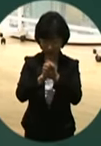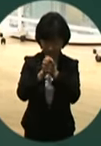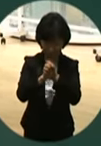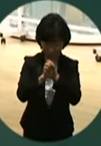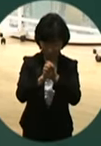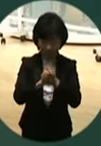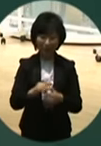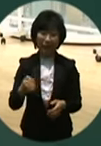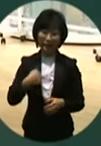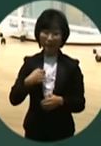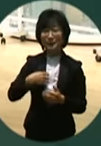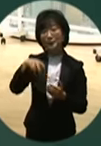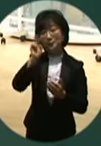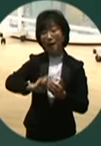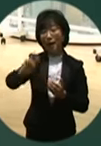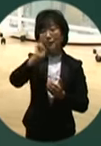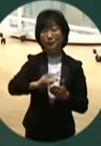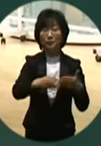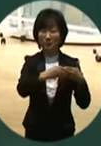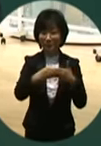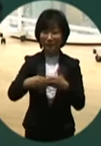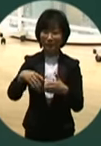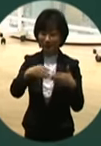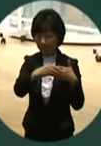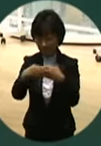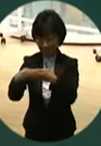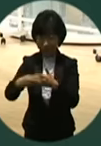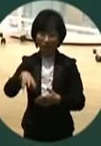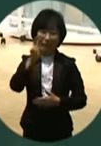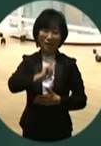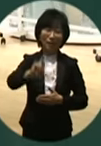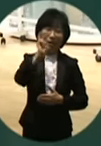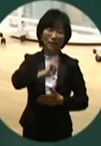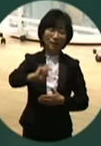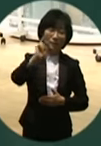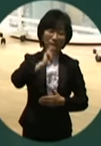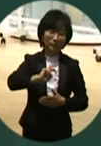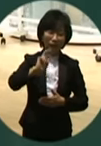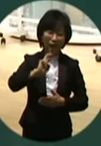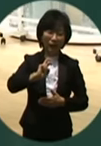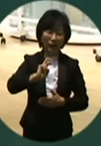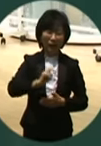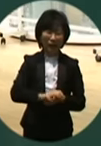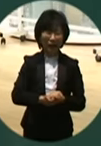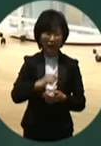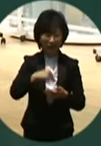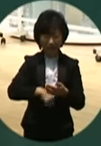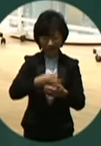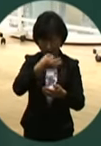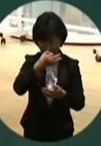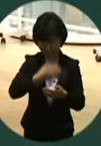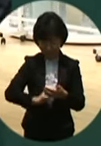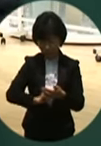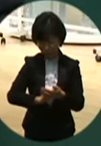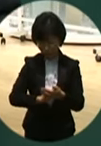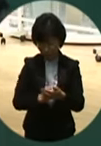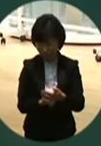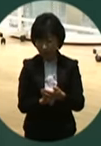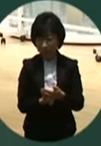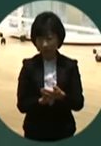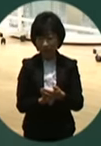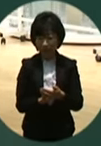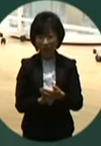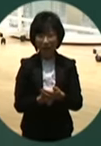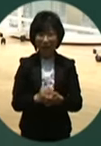찬송인도 해야 되잖아요. So there's an all-night prayer meeting, and I had to lead the praise. 죽을 죽이라. And it was making me just so